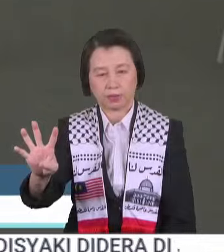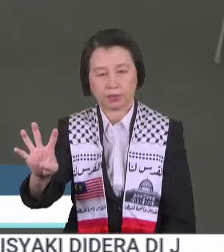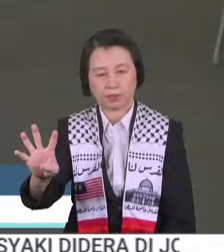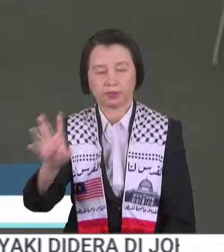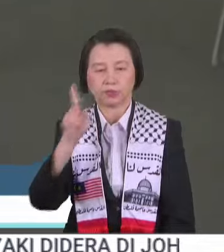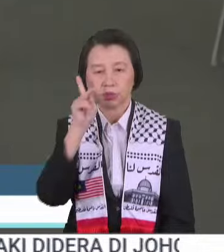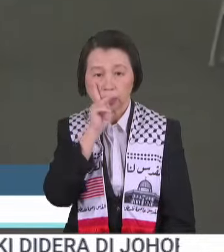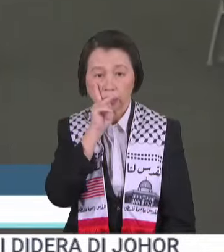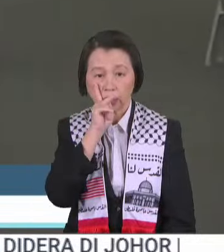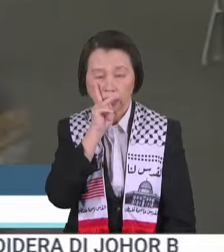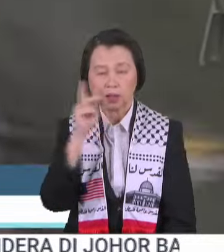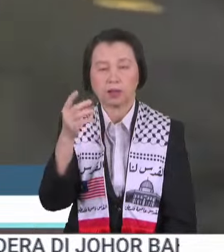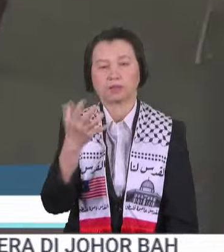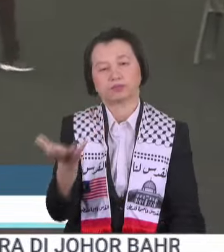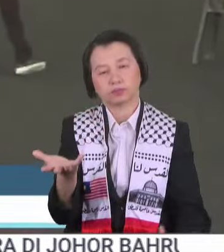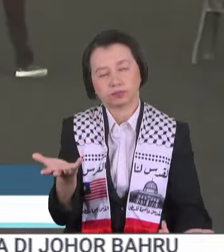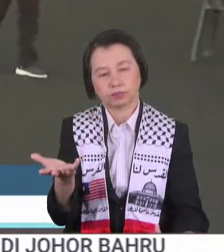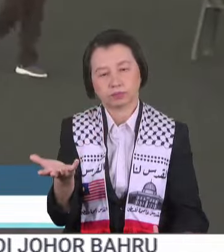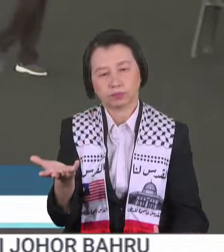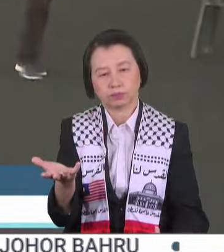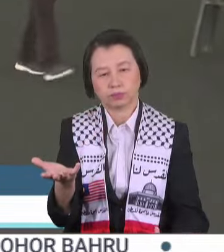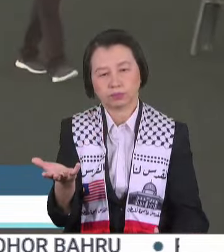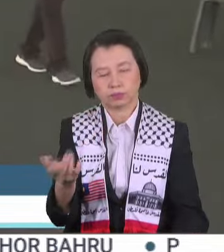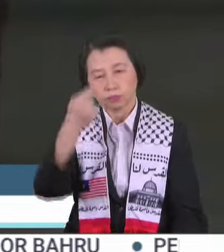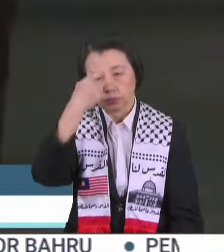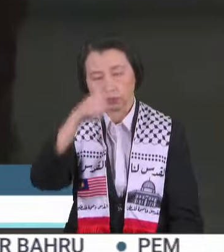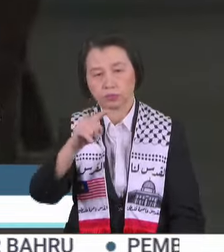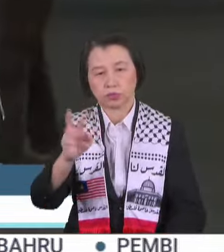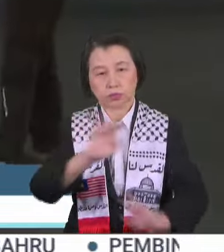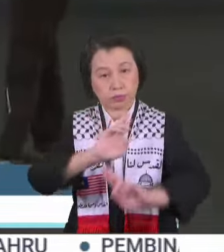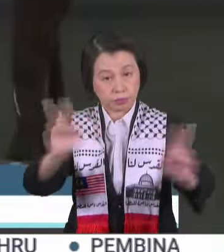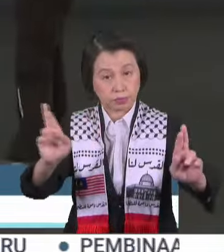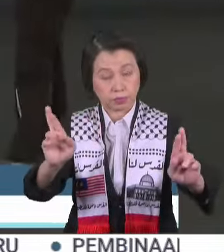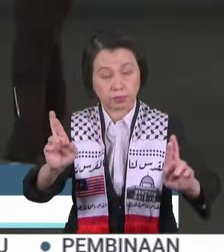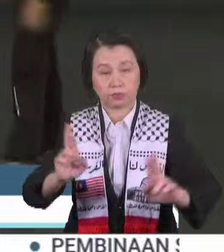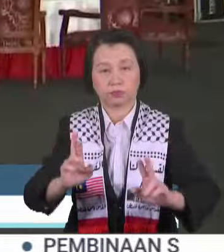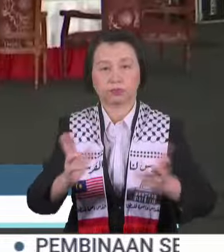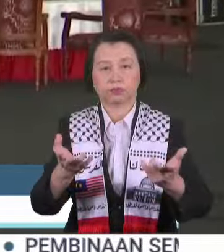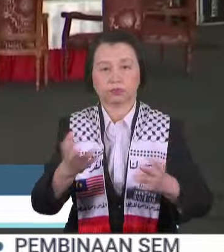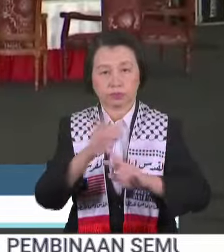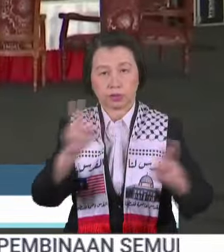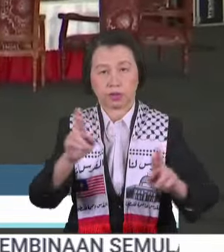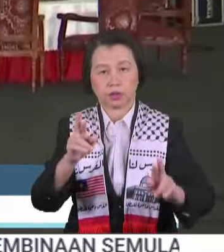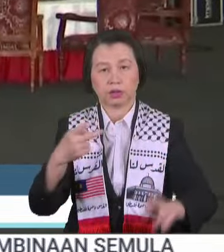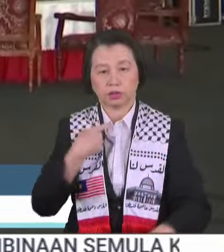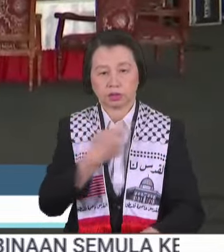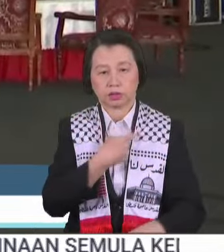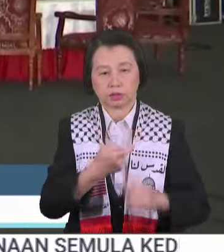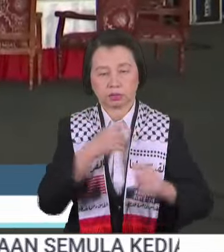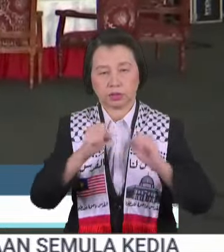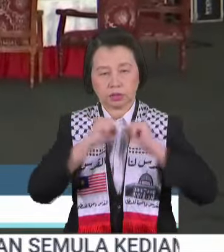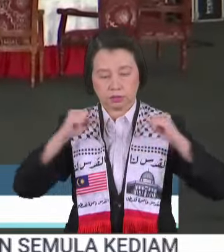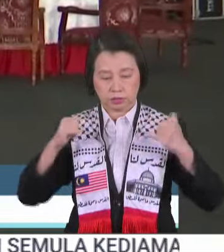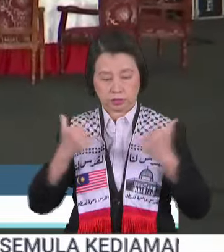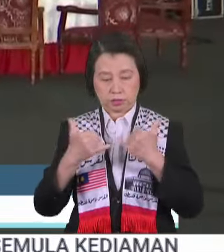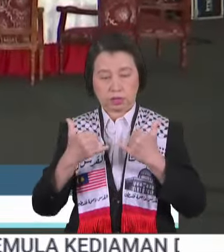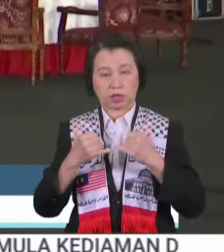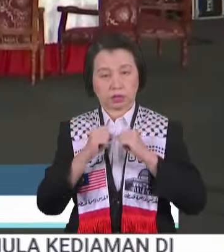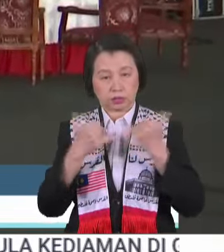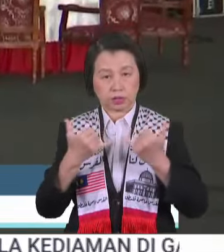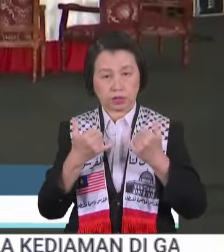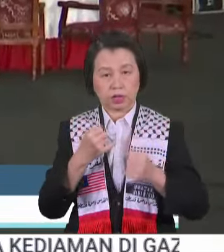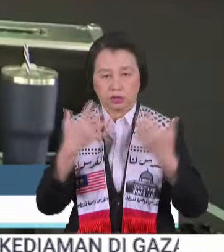Kedah. Jadi untuk persiapan, pihak kami melalui anak syarikat BDB Leisure